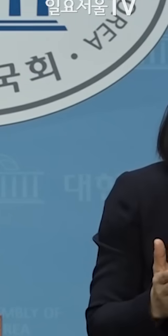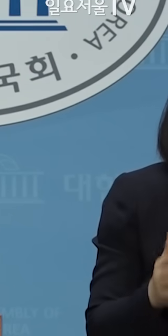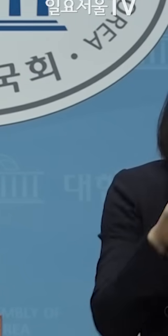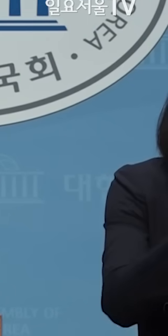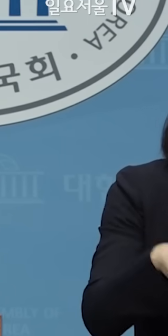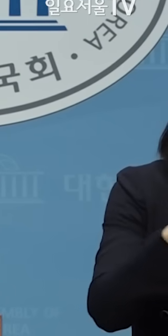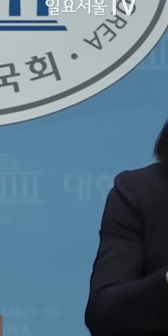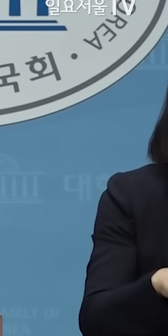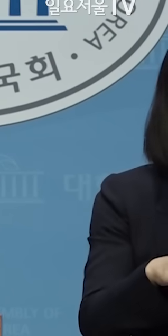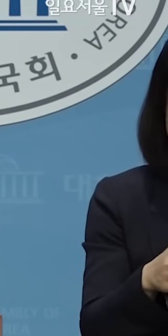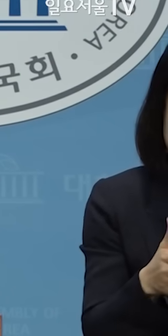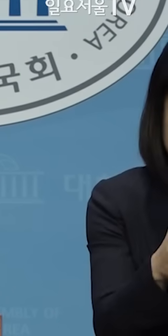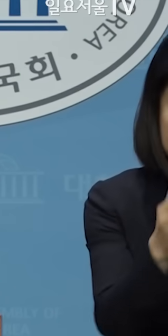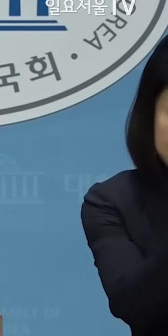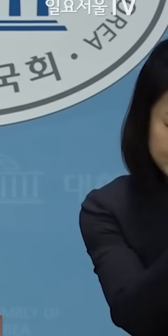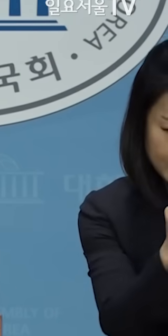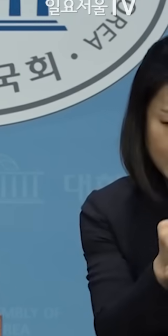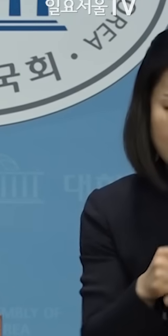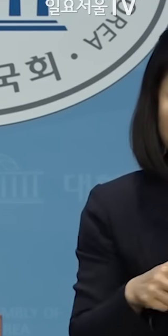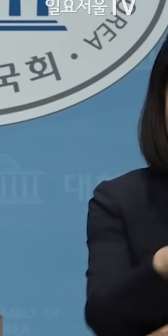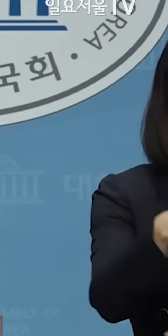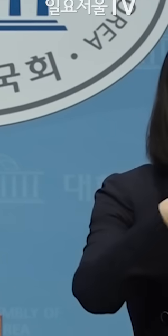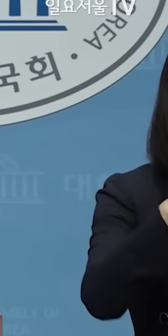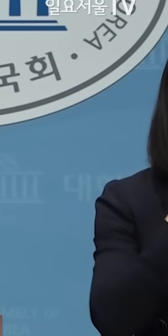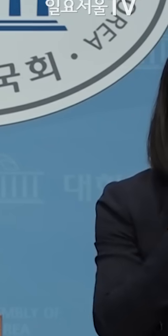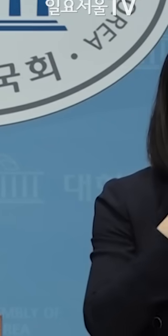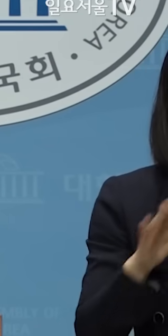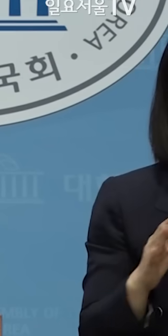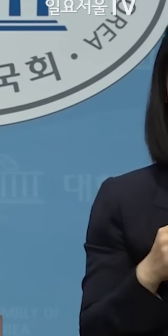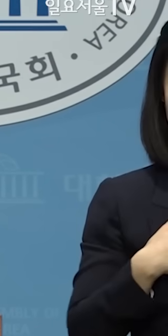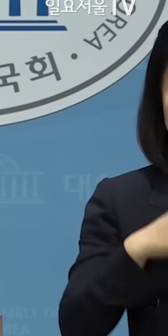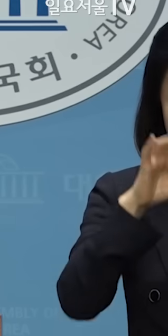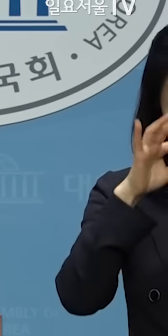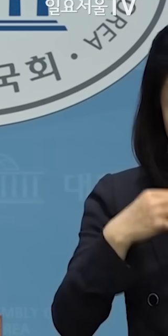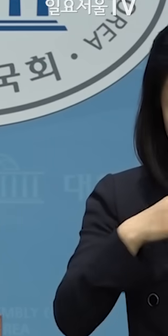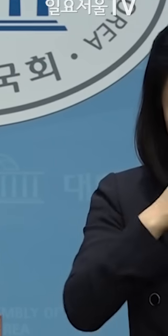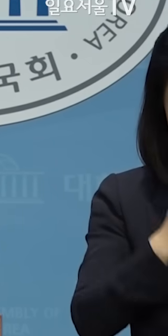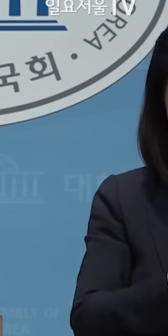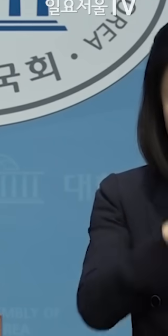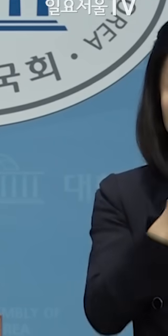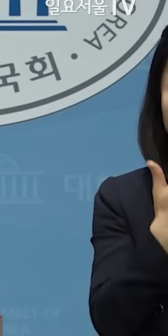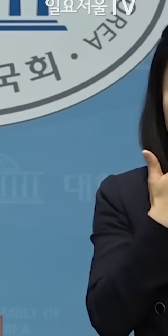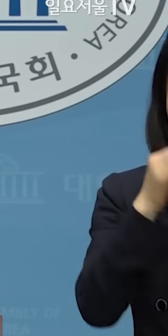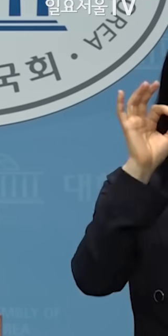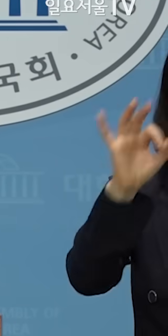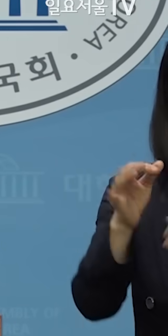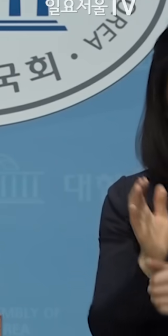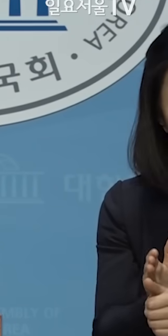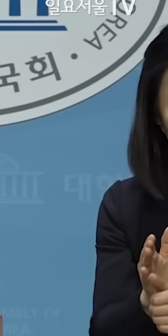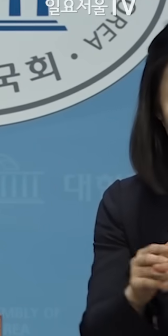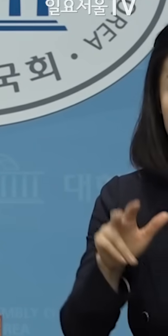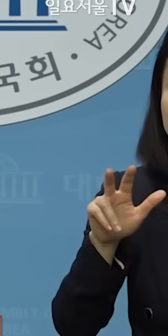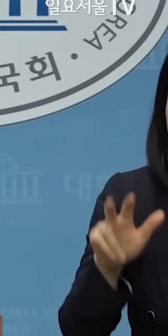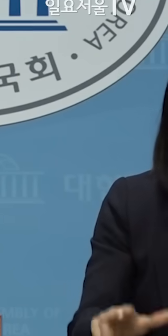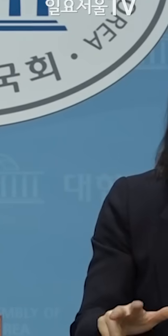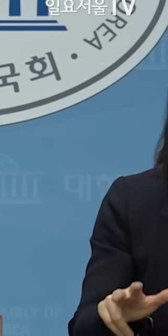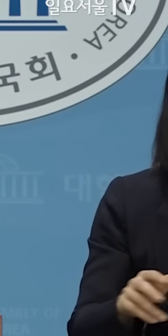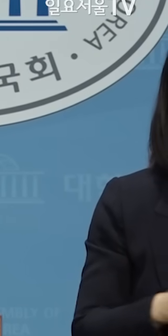걸어갈 것이다 지금이 그 중대한을 직시하고 성할 때입니다 그나